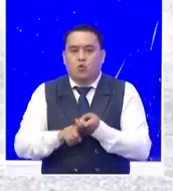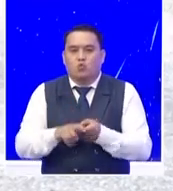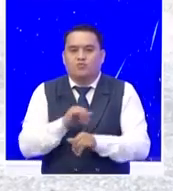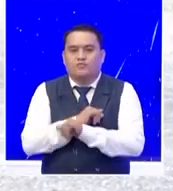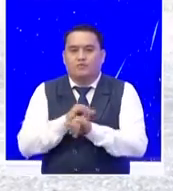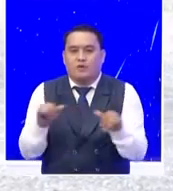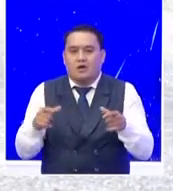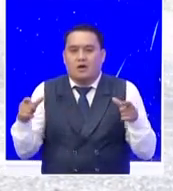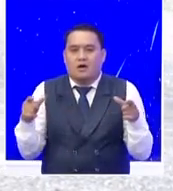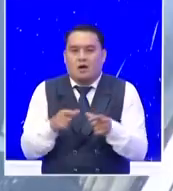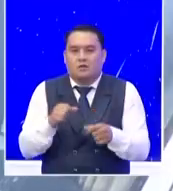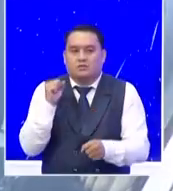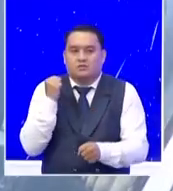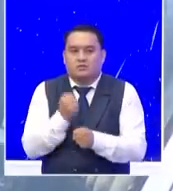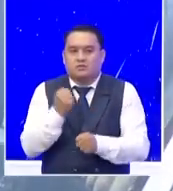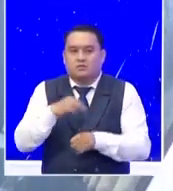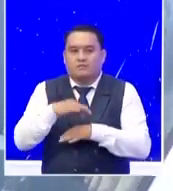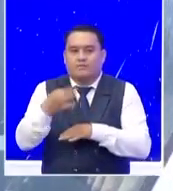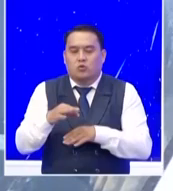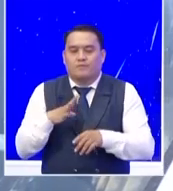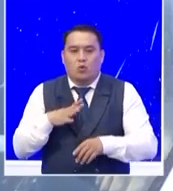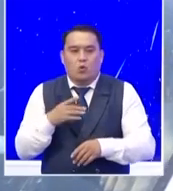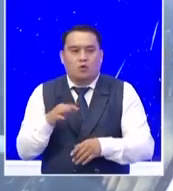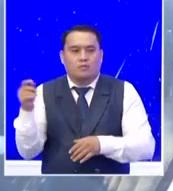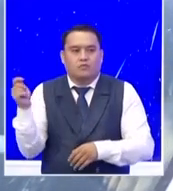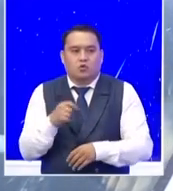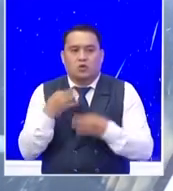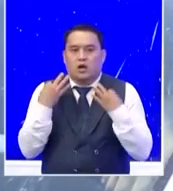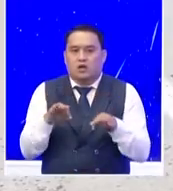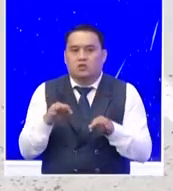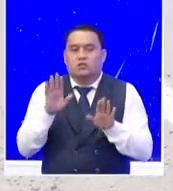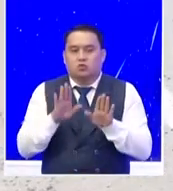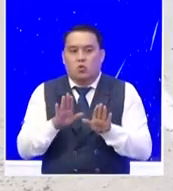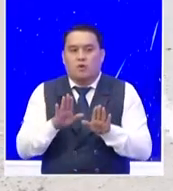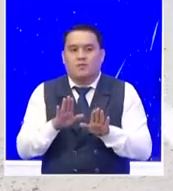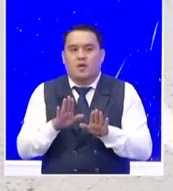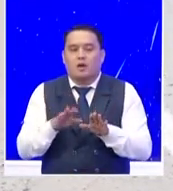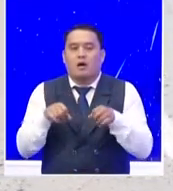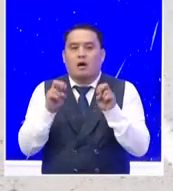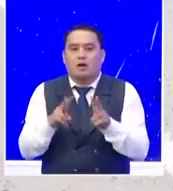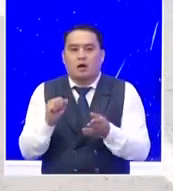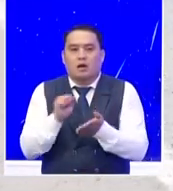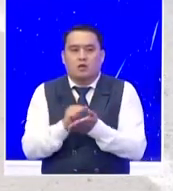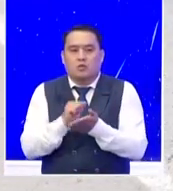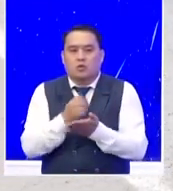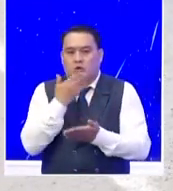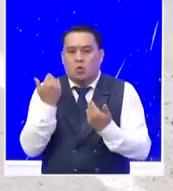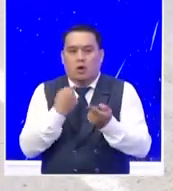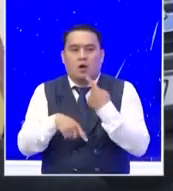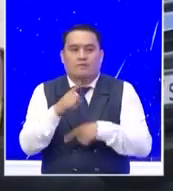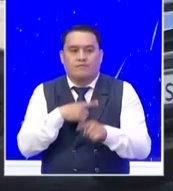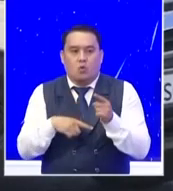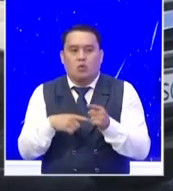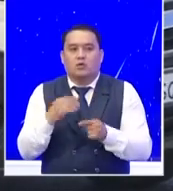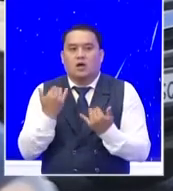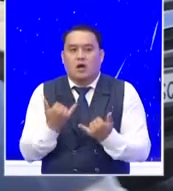байланысты карантин режимі қатаң сақталуда. Қалаға келушілер әлі де рұқсат қағазбен ғана кіріп шығады. Ал арнайы қағаз жоқтар кері қайтарылып жатыр.